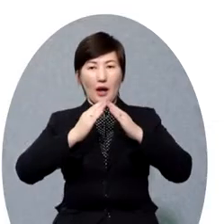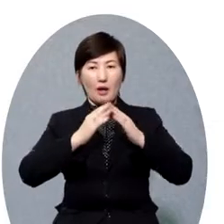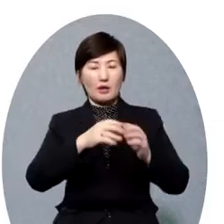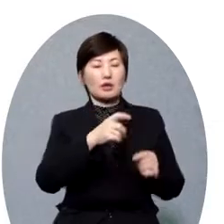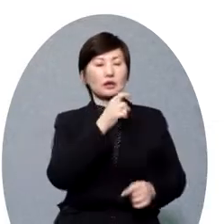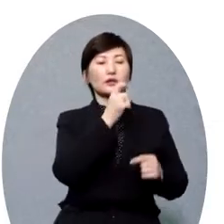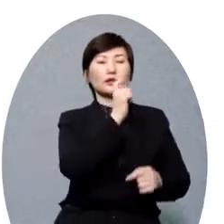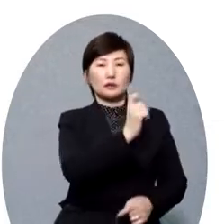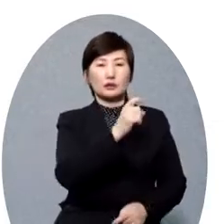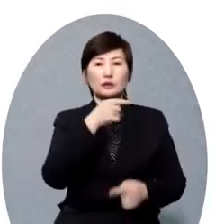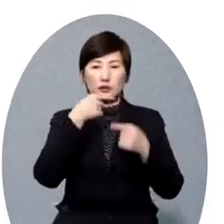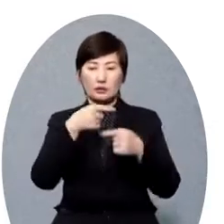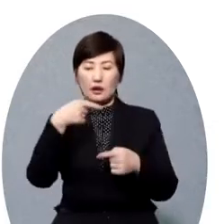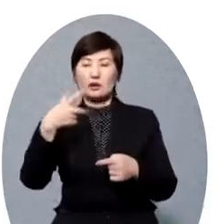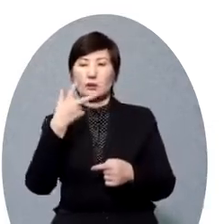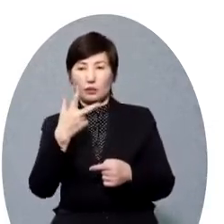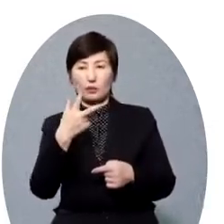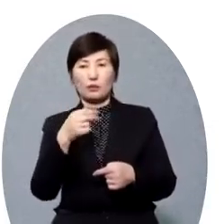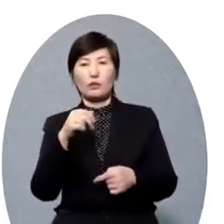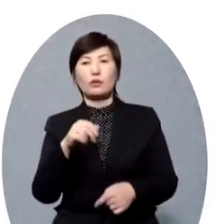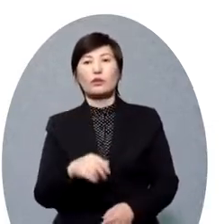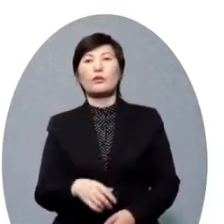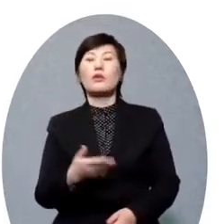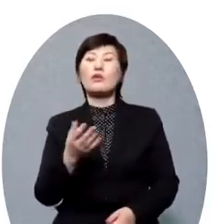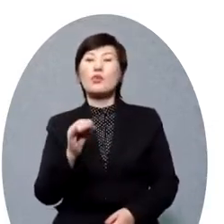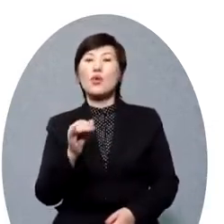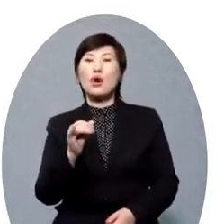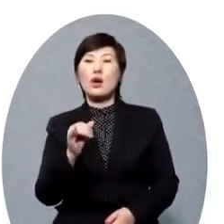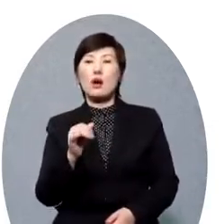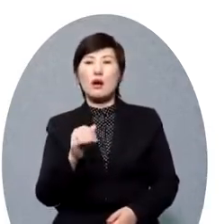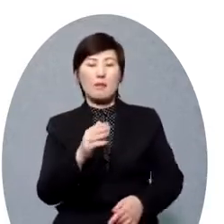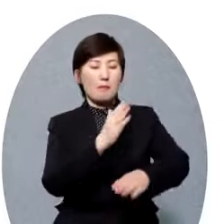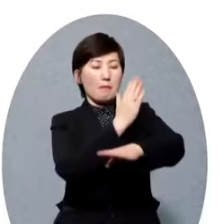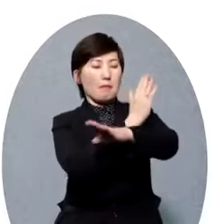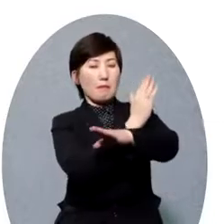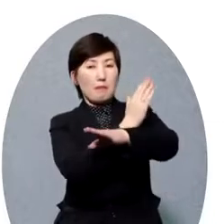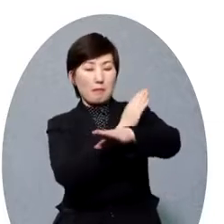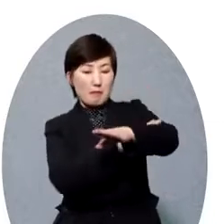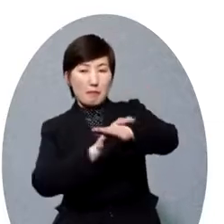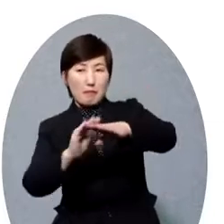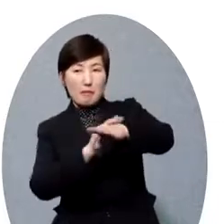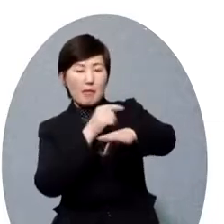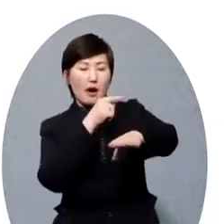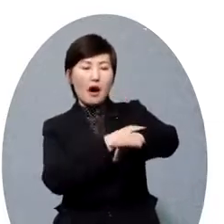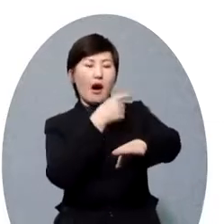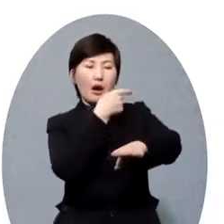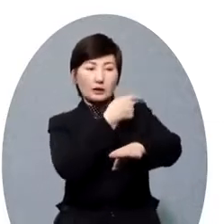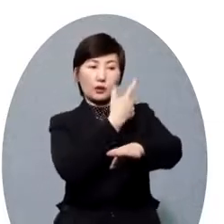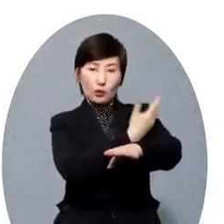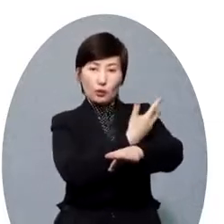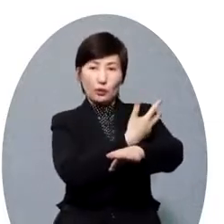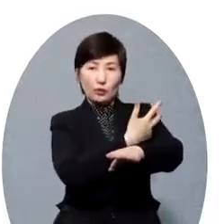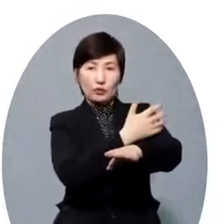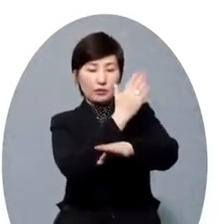хасах 3. За X тэнцүү хасах 3 гэдэг нь OX тэнхлэгийн хасах 3 цэгийг дайрсан